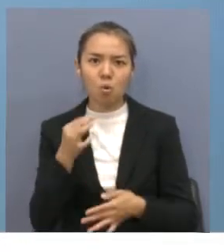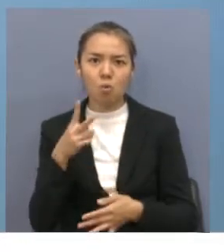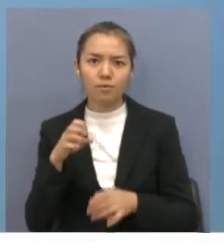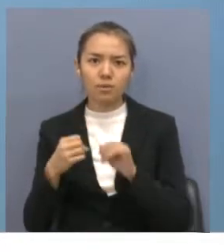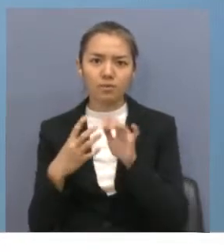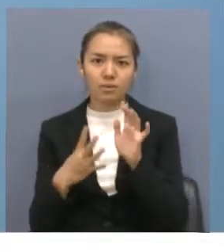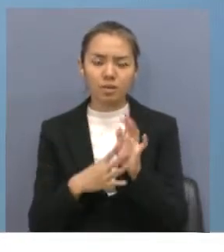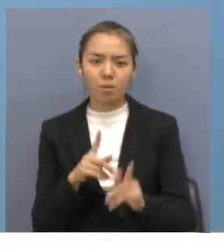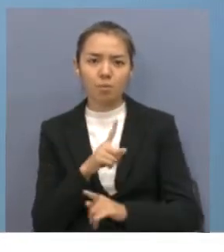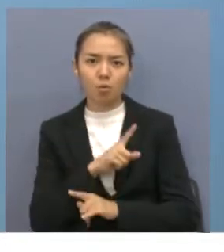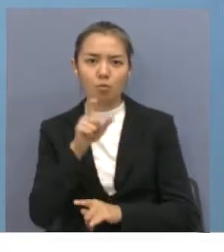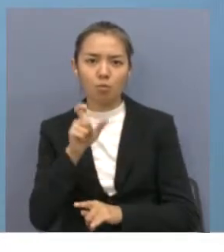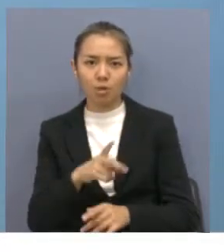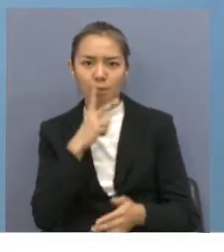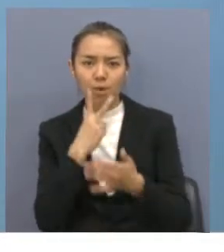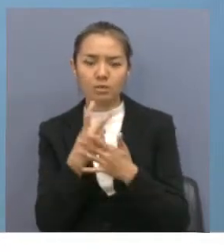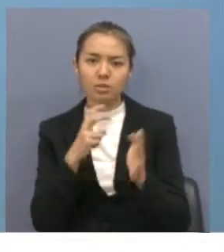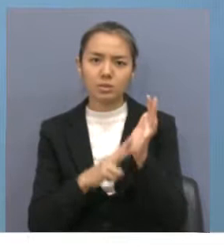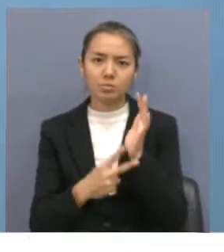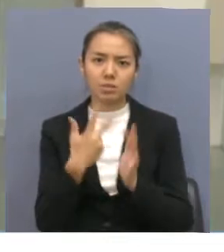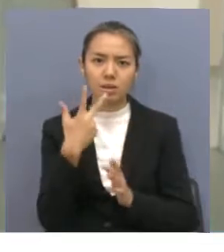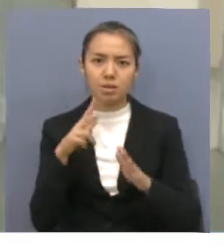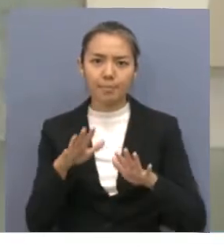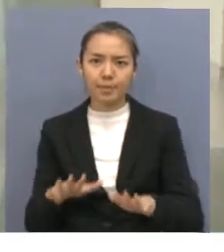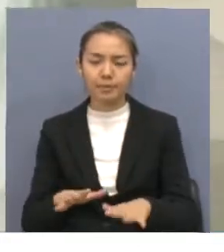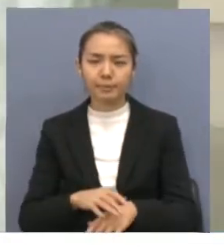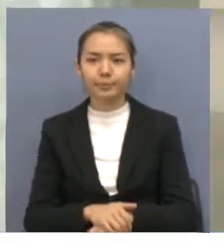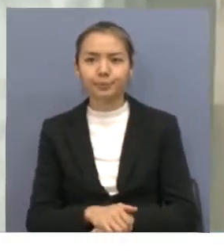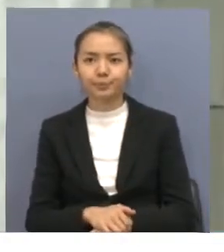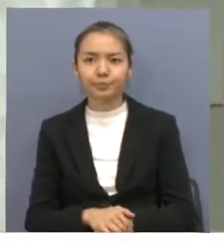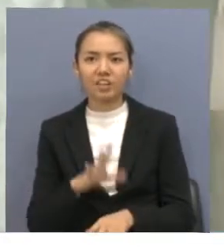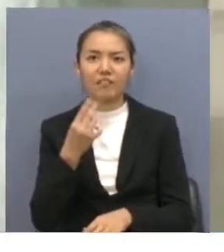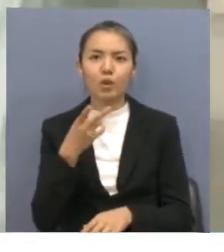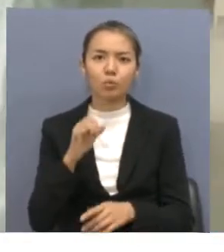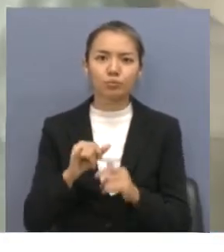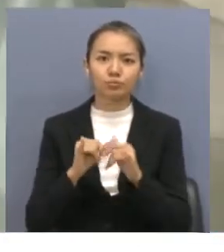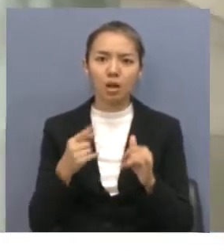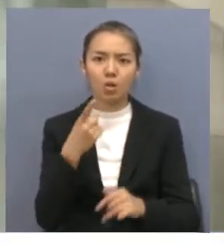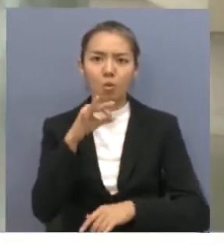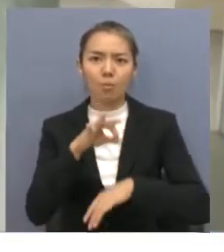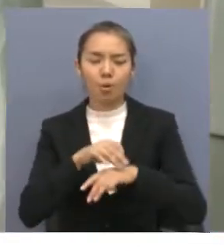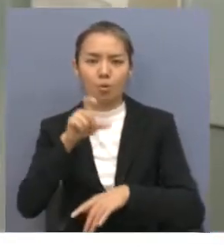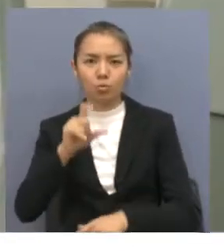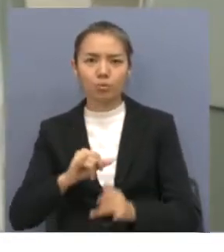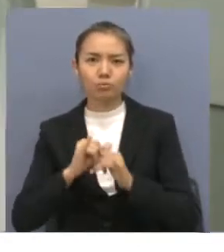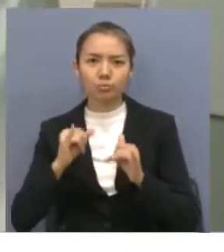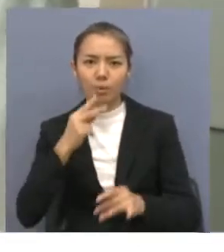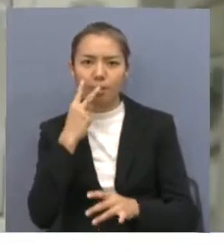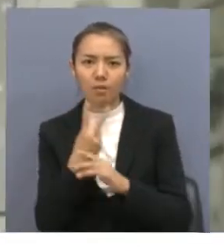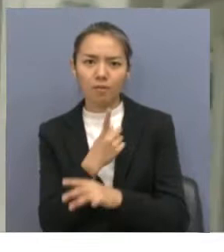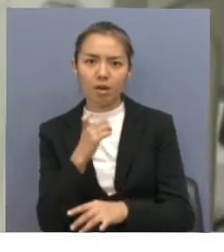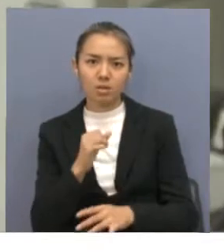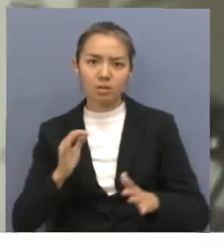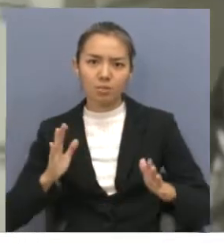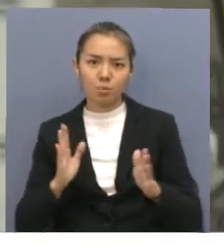COVID-19-дан қаза тапқандар көрсеткіші бойынша 70-ші орында тұрмыз. Вирус репродуктивлігінің, яғни бір науқастың өзгелерге жұқтыру көрсеткіші екі есе